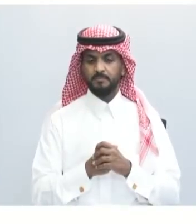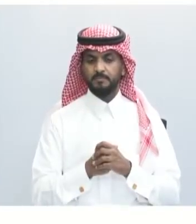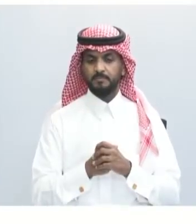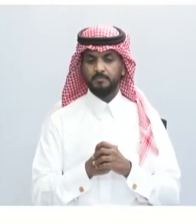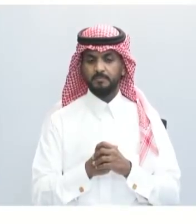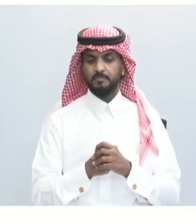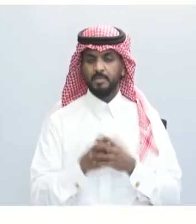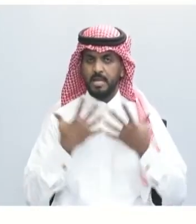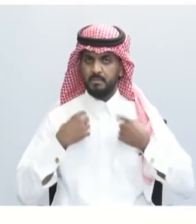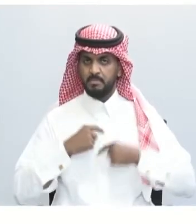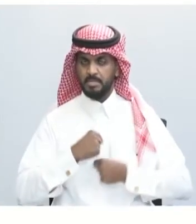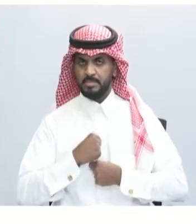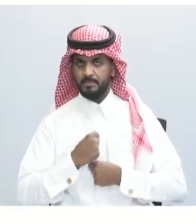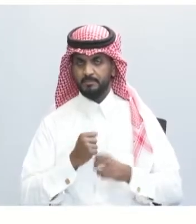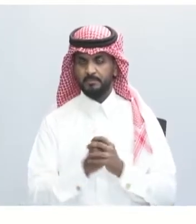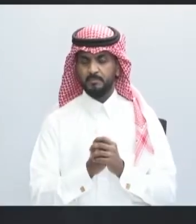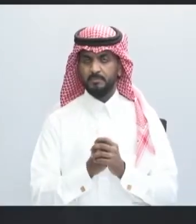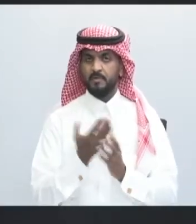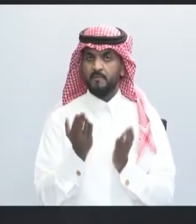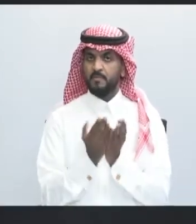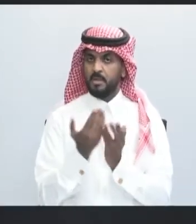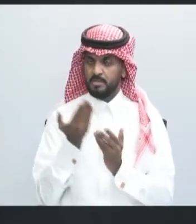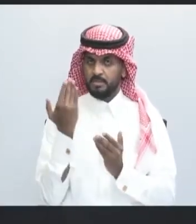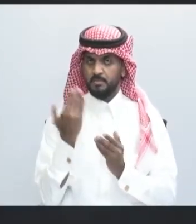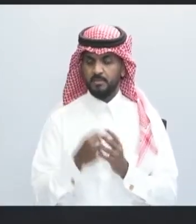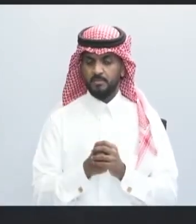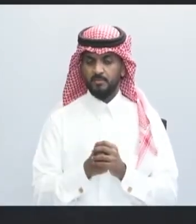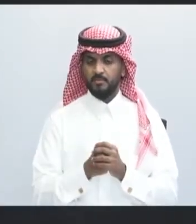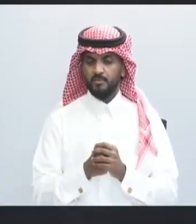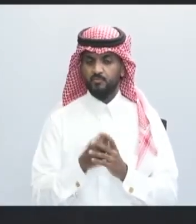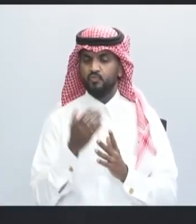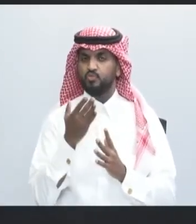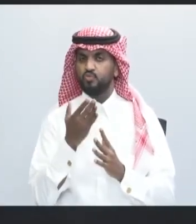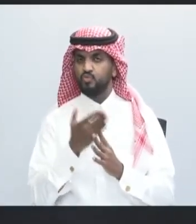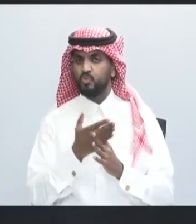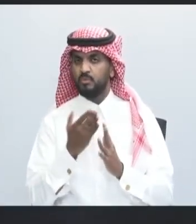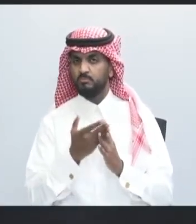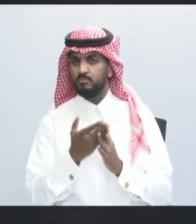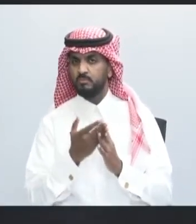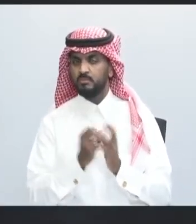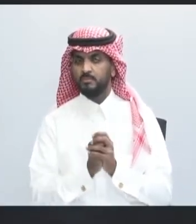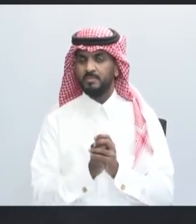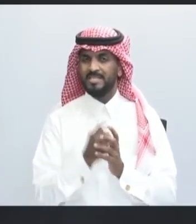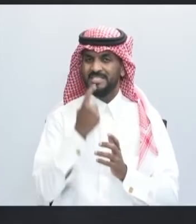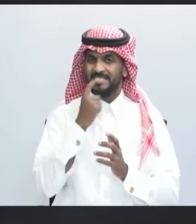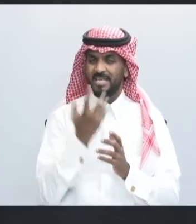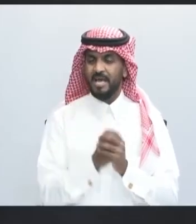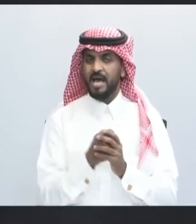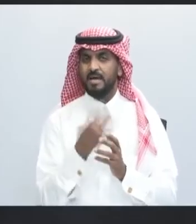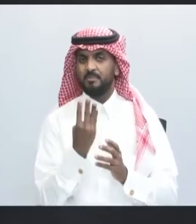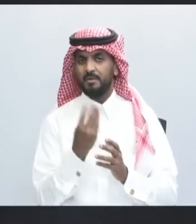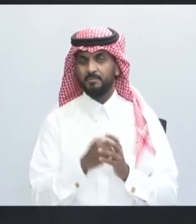اللباس تعرفنا في المراحل السابقه فصول السنه اربعه رائعون